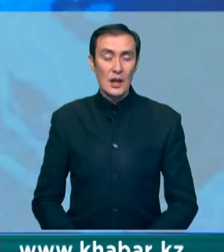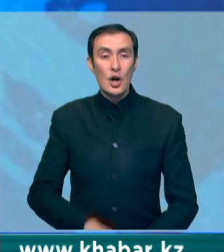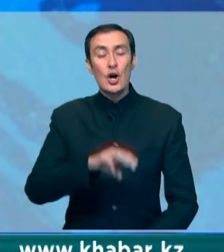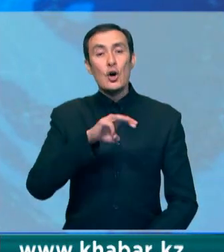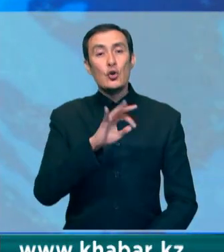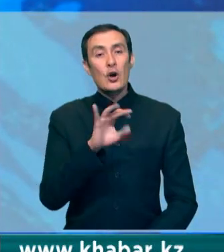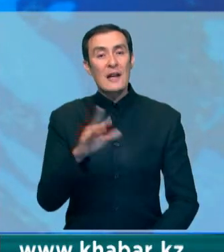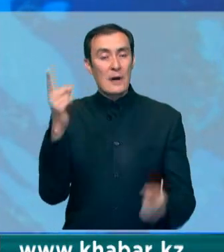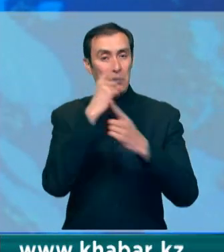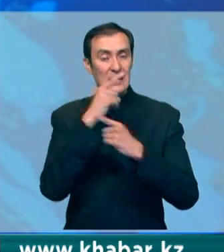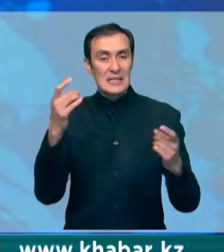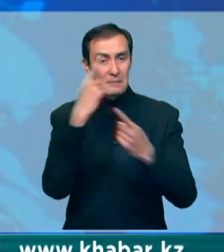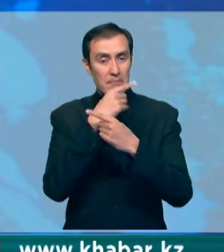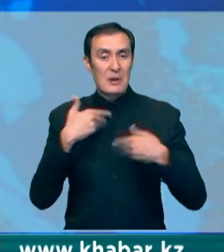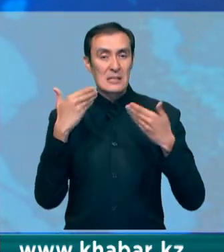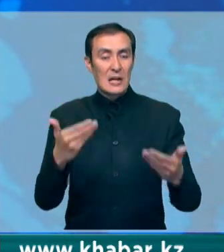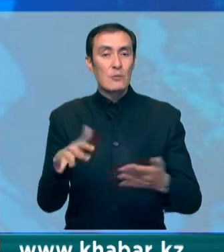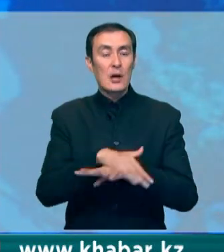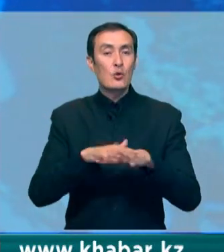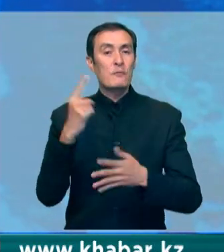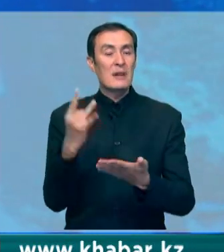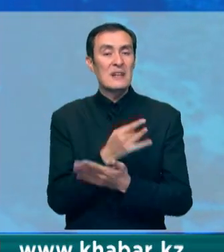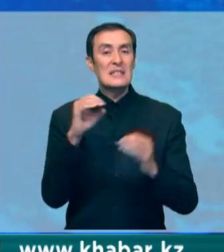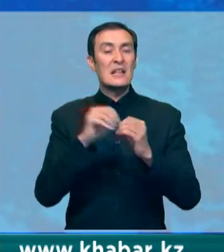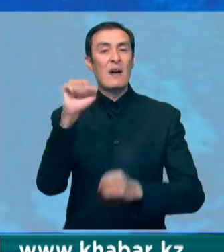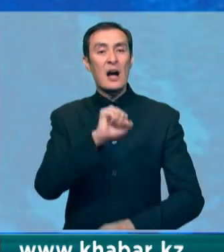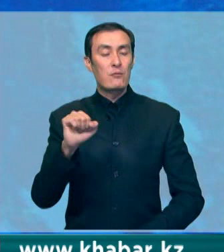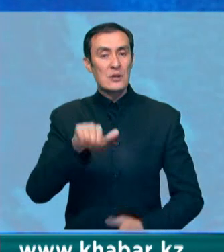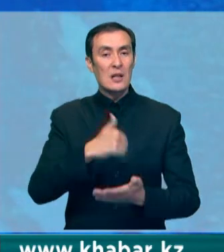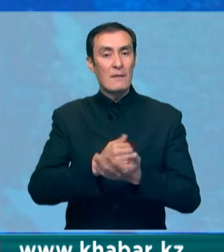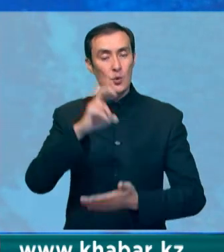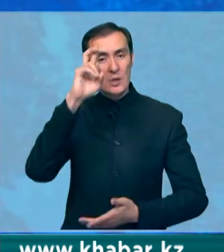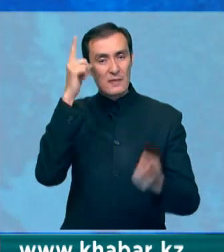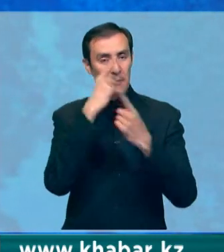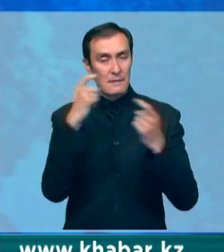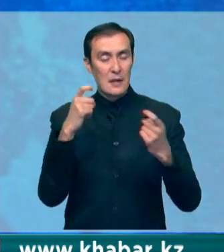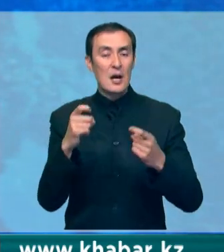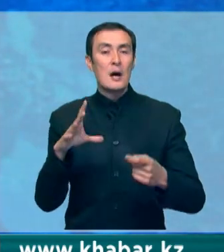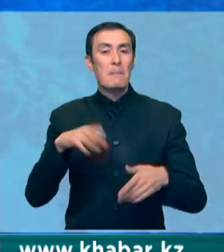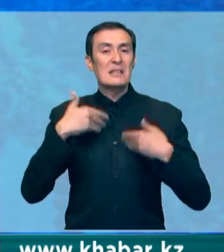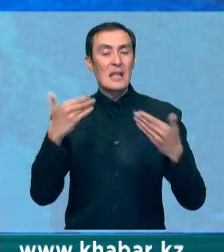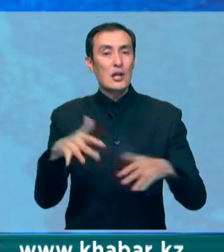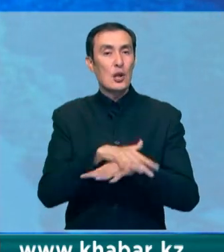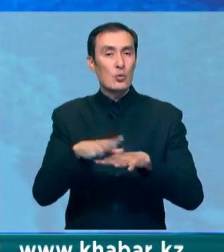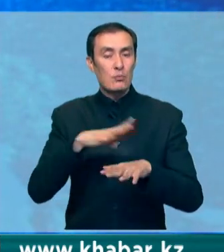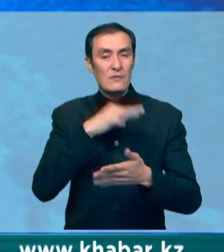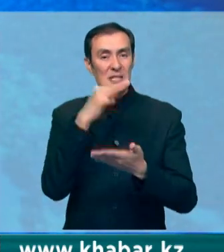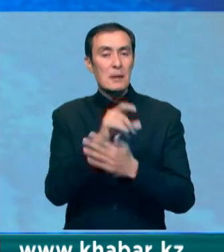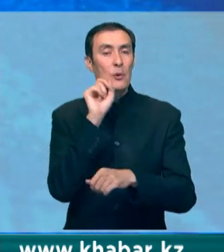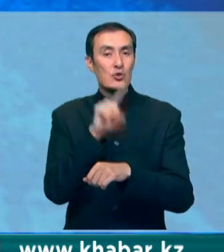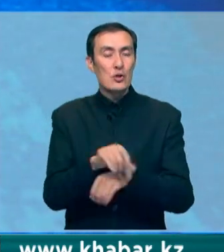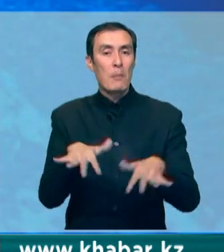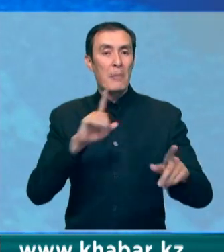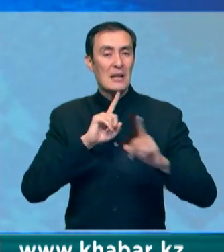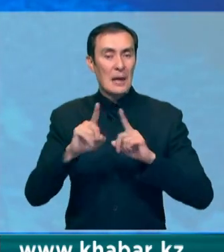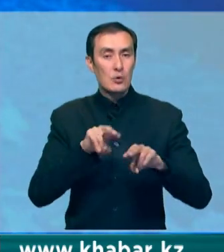Касым-Жомарт Токаев обратился с посланием народу впервые. 10 августа сам глава государства объявил, что в послании народу будут высказаны поручения